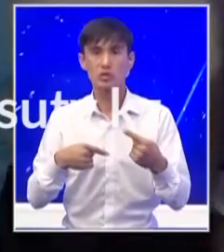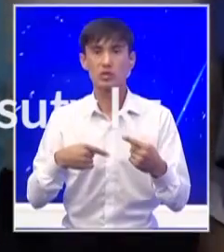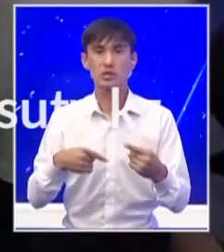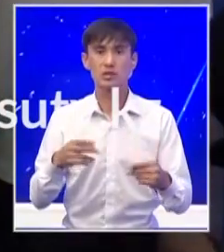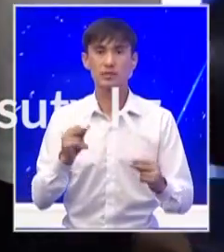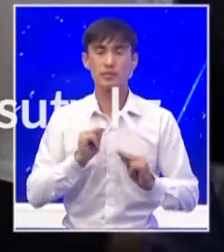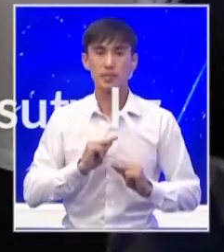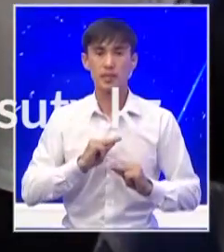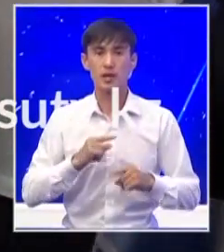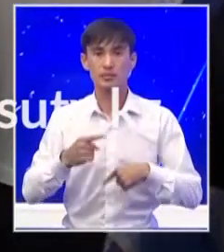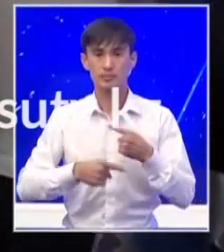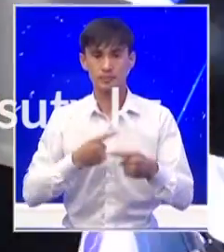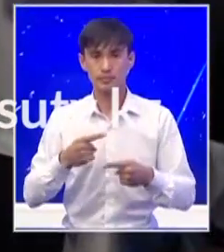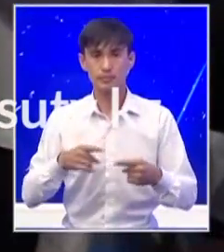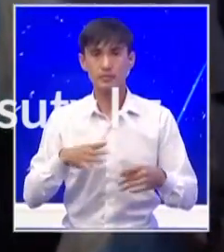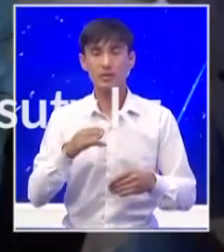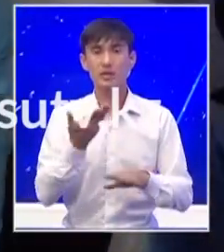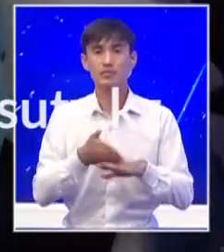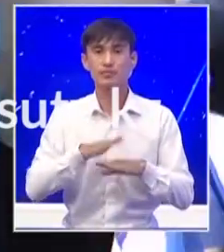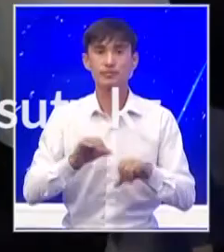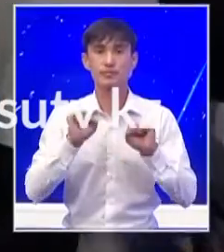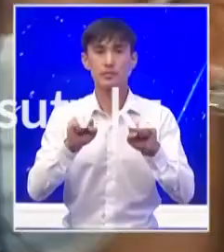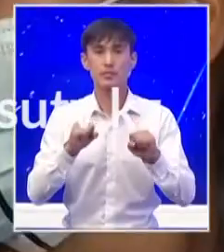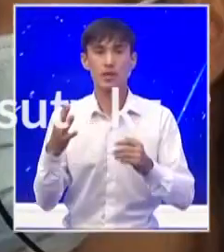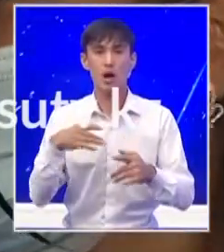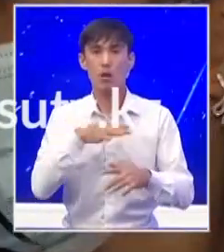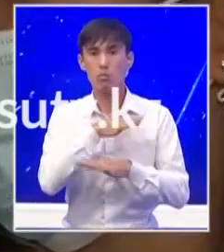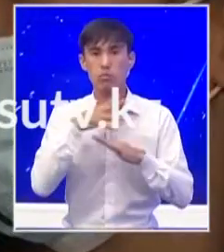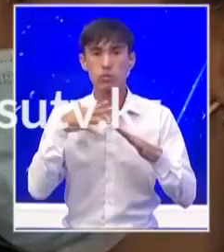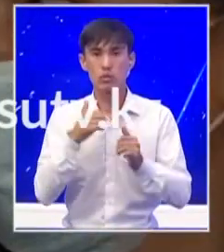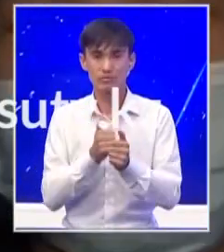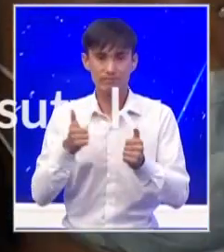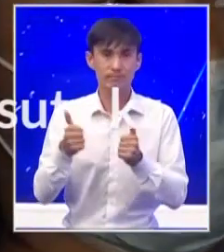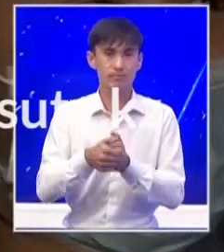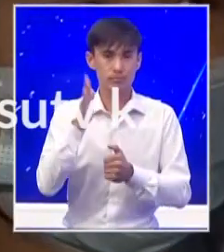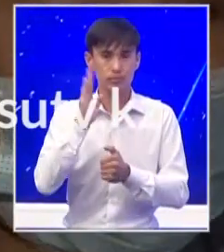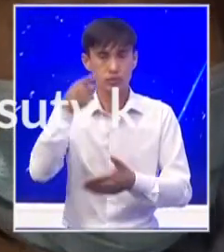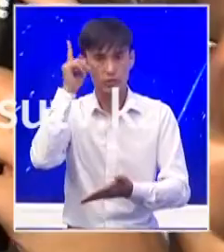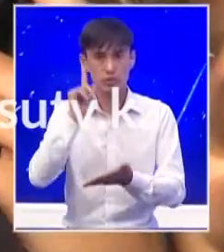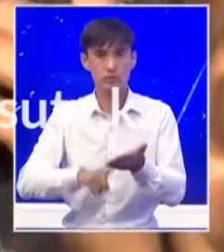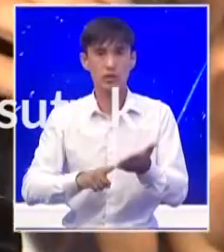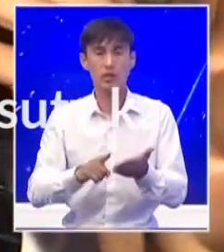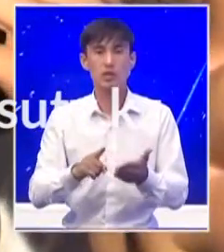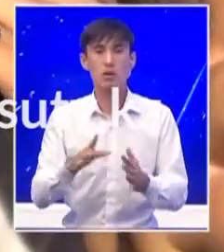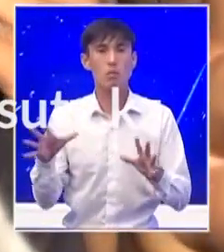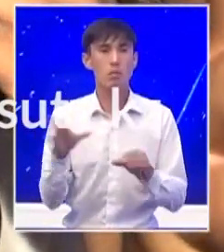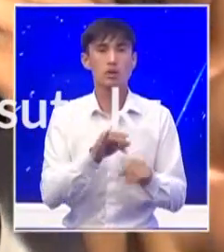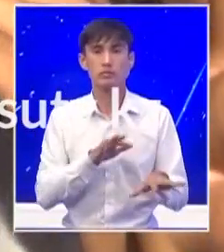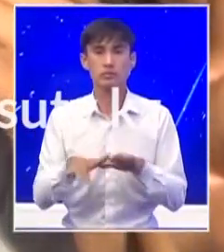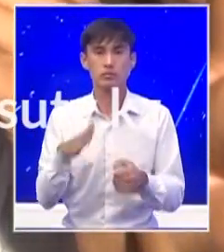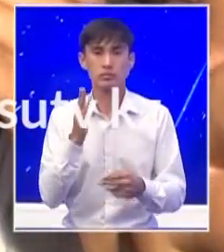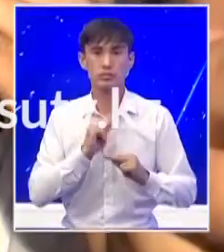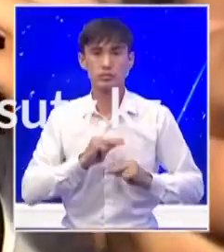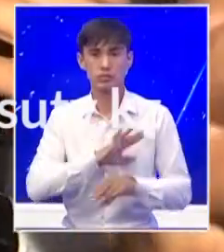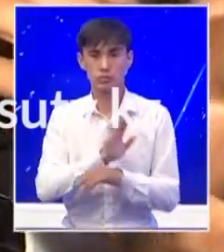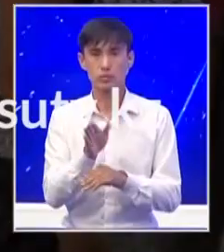тұр. Жетісулық зілтеміршілер алда әлі талай белестерді бағындырарына сарапшылардың сенімі мол. Ол үшін барлық жағдайлар